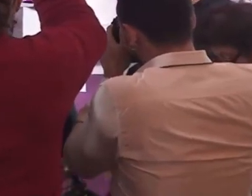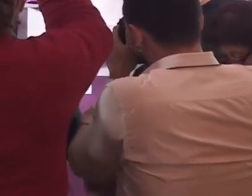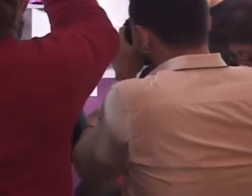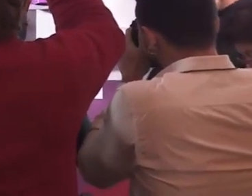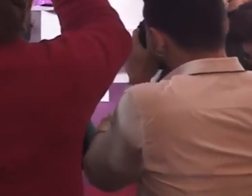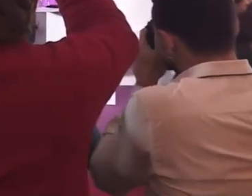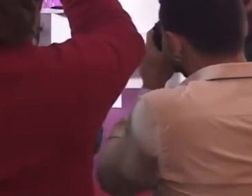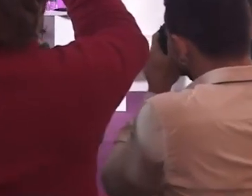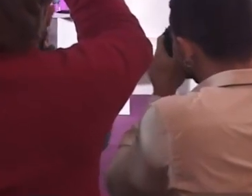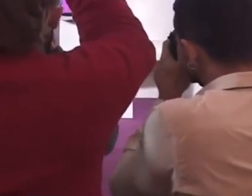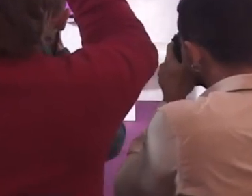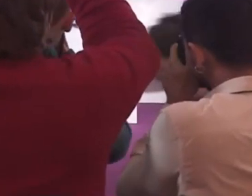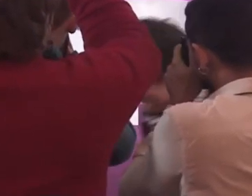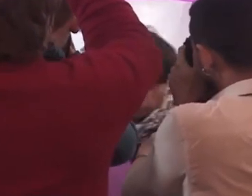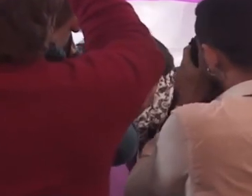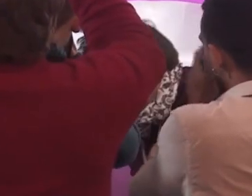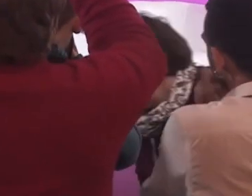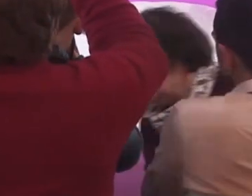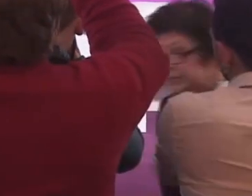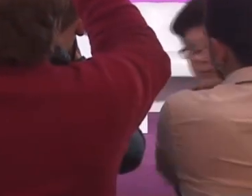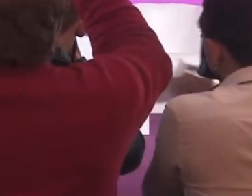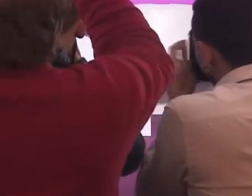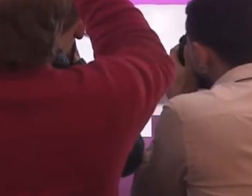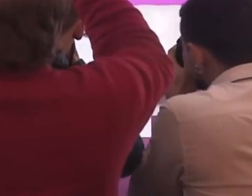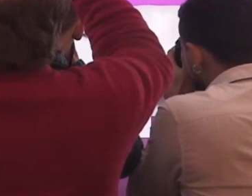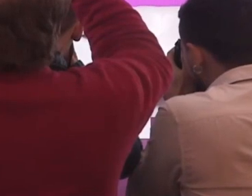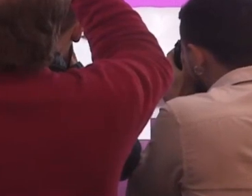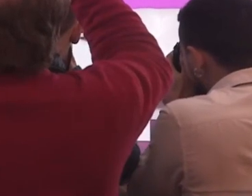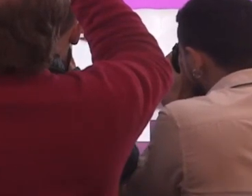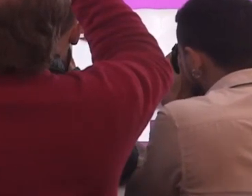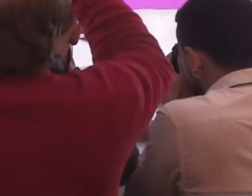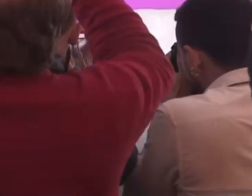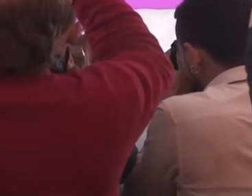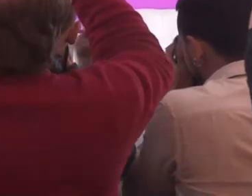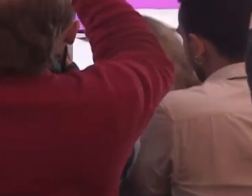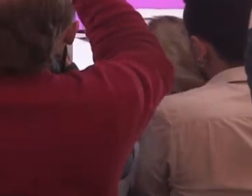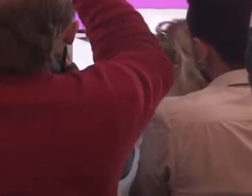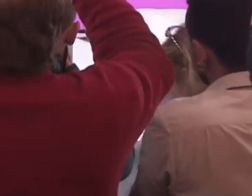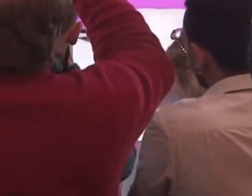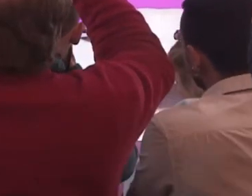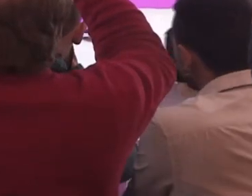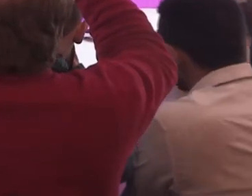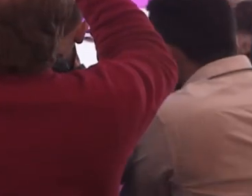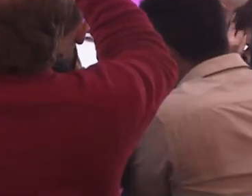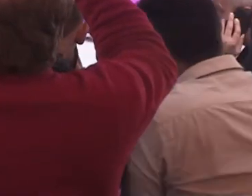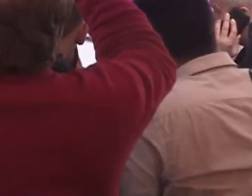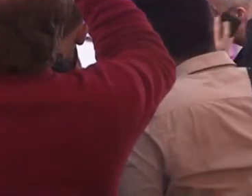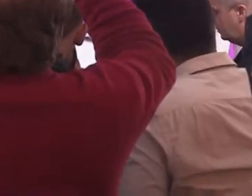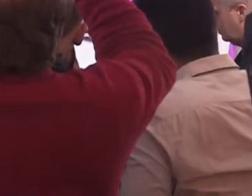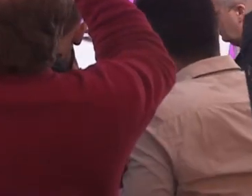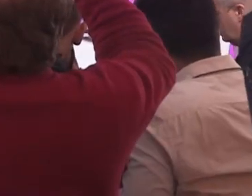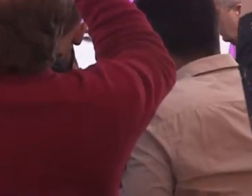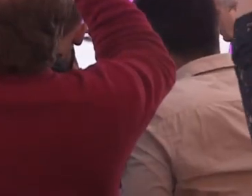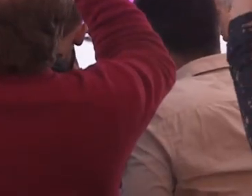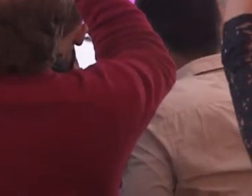залу. Цінні ідеї, які звучали і звучатимуть сьогодні під час дискусійних платформ, ловлять і фіксують у вигляді